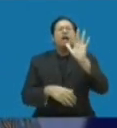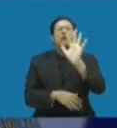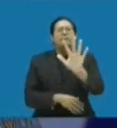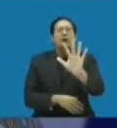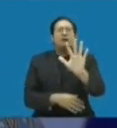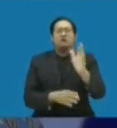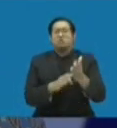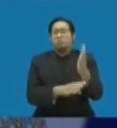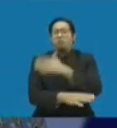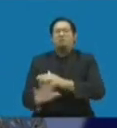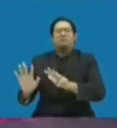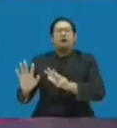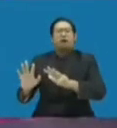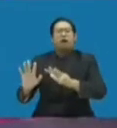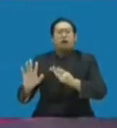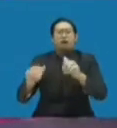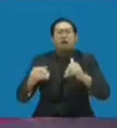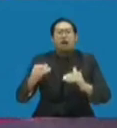9